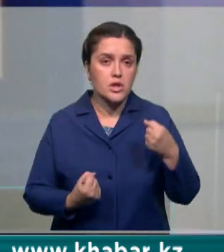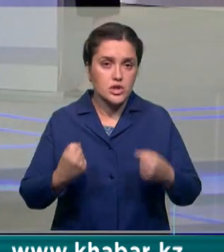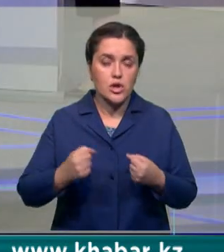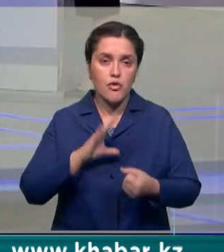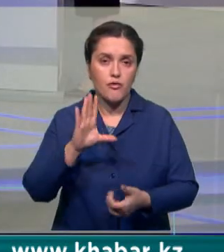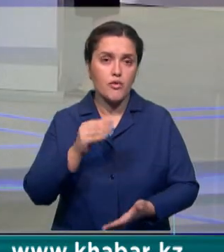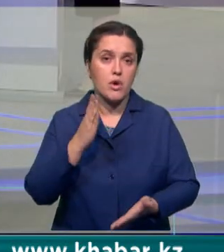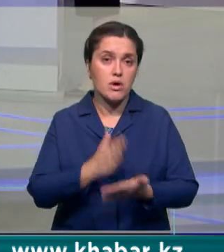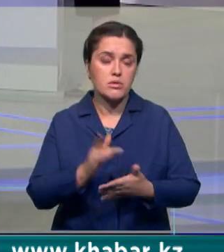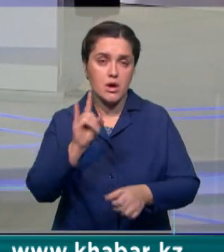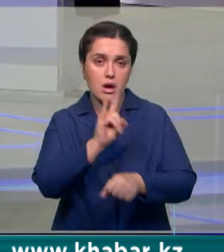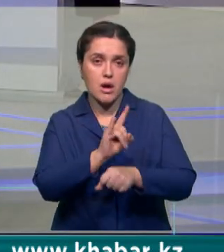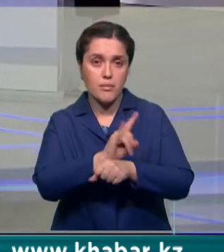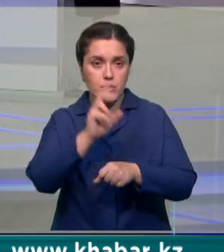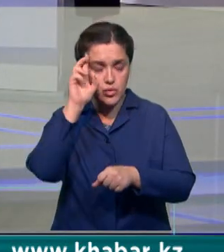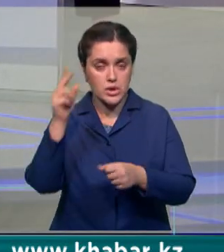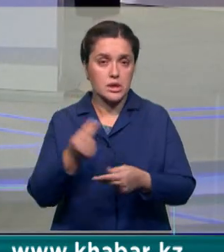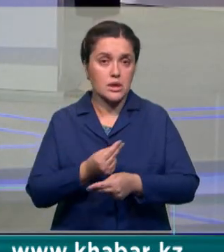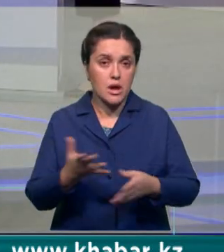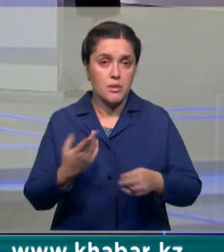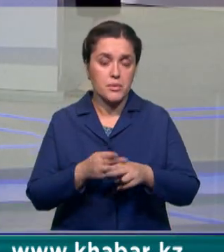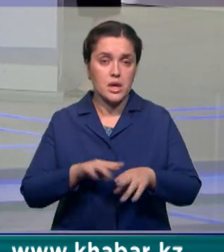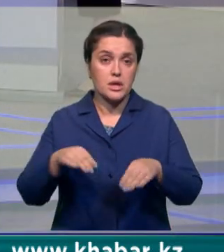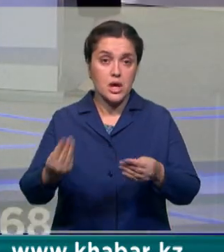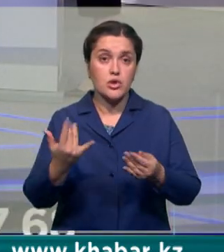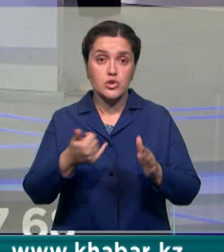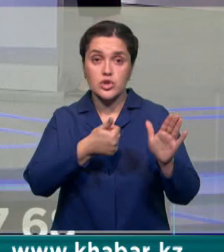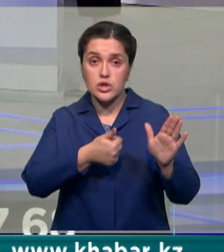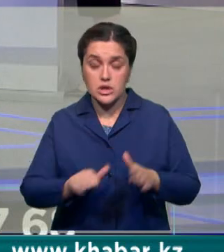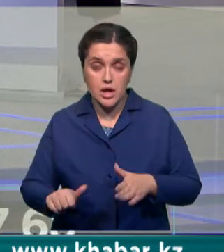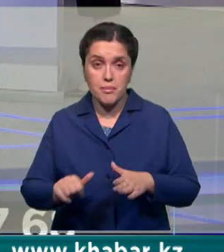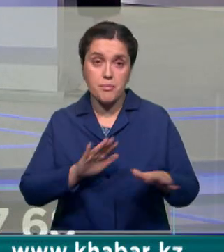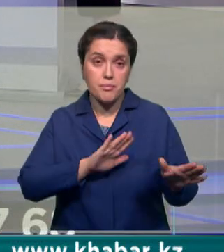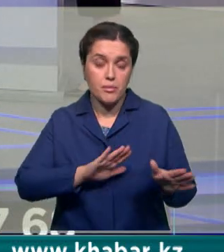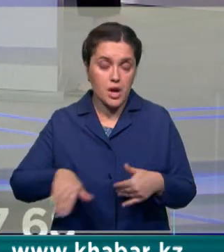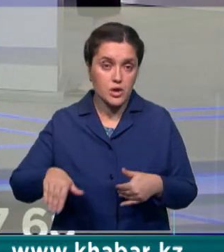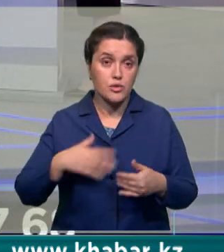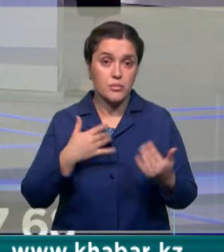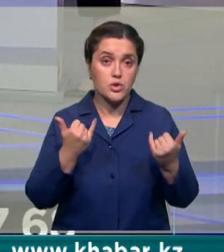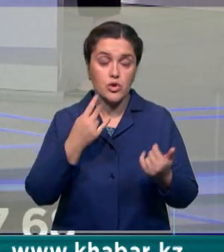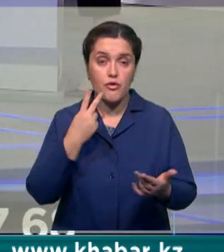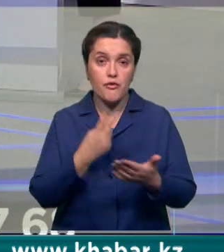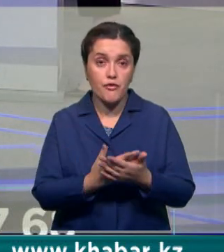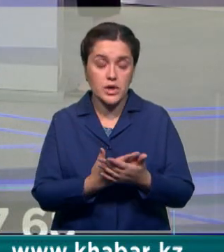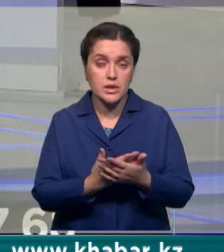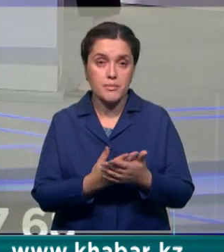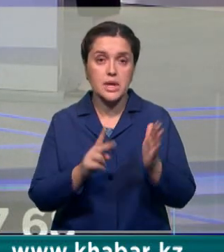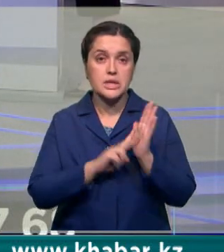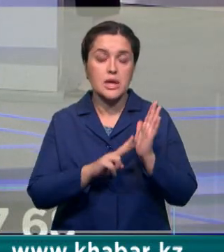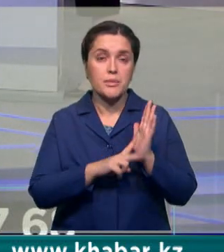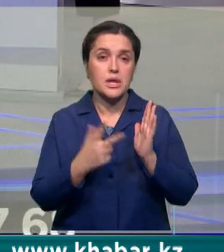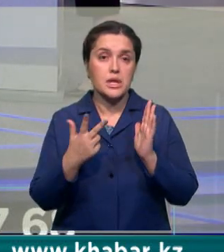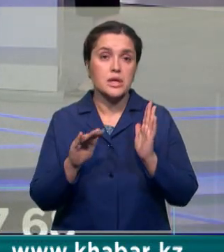После итогов мониторинга, вот прошло 6 месяцев, мы сегодня видим, что более 73